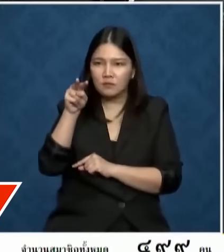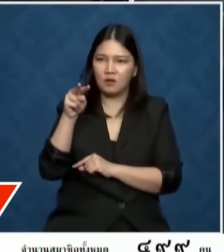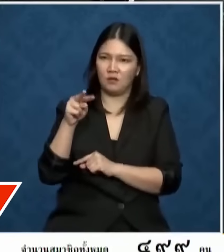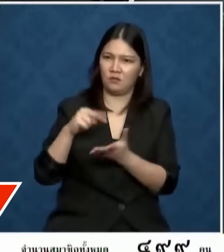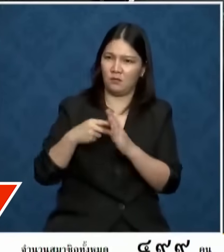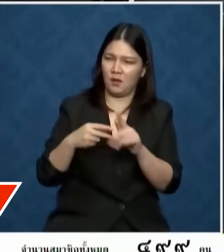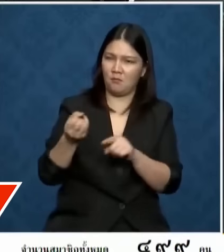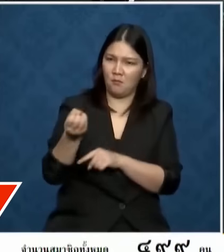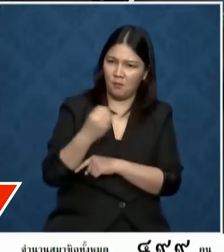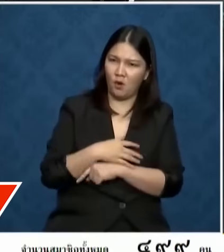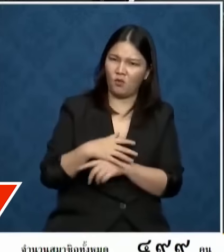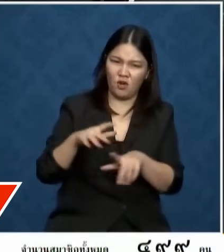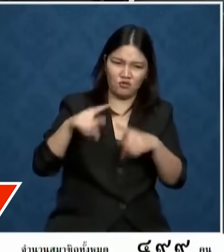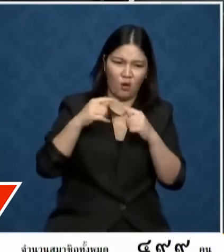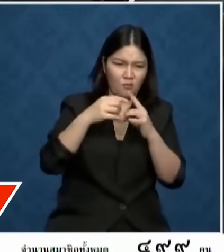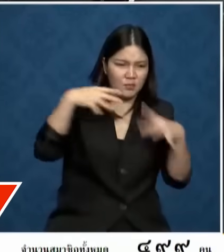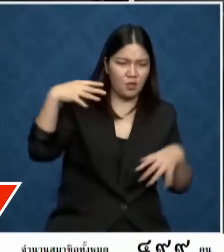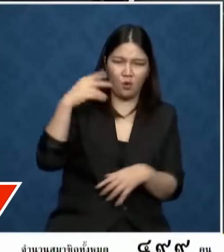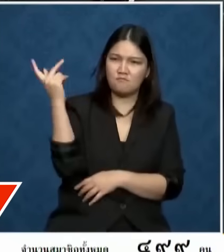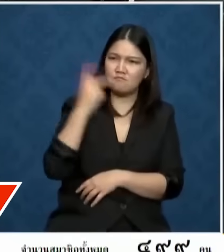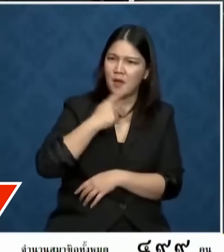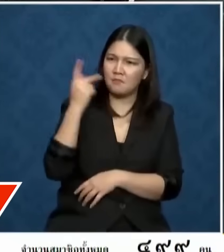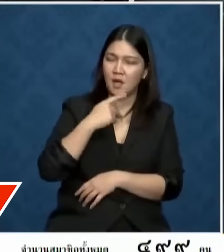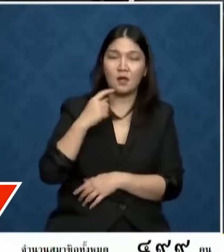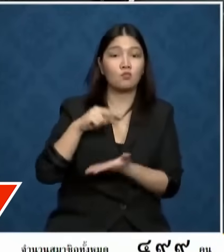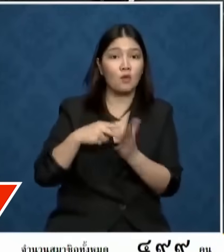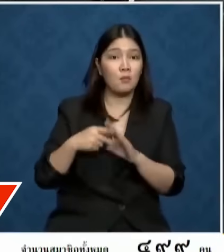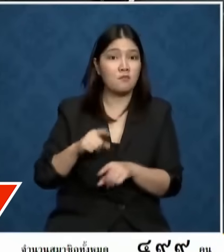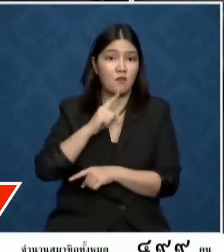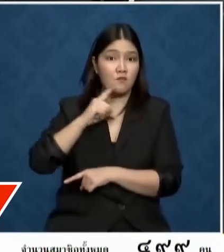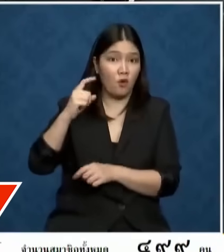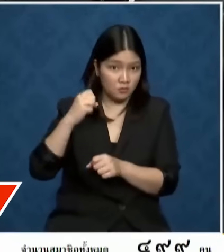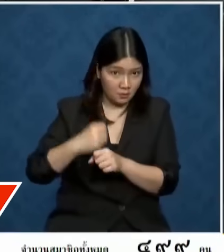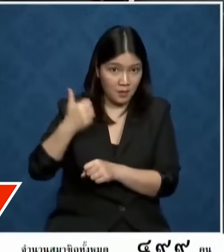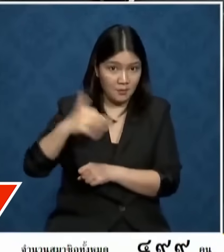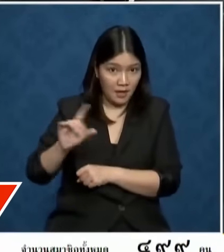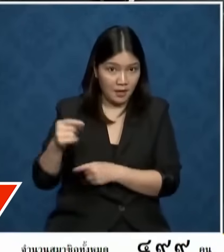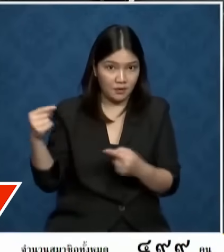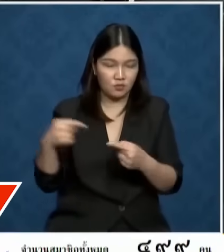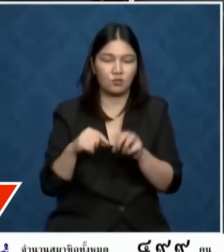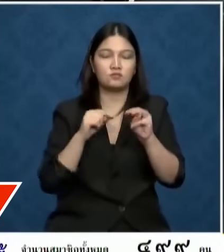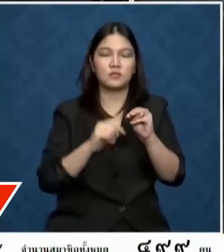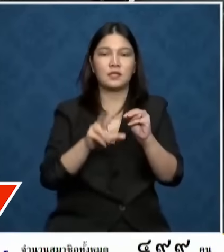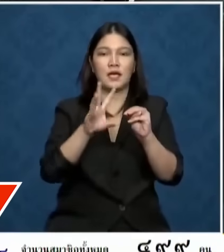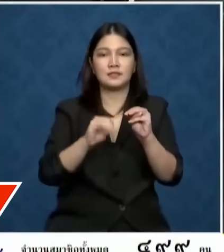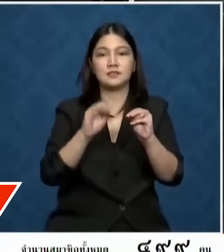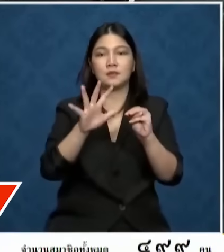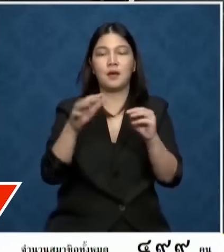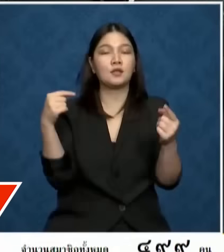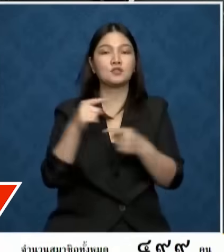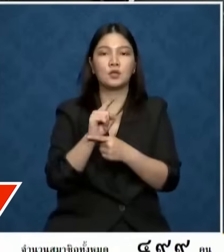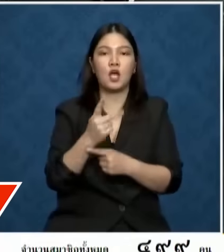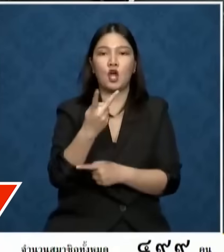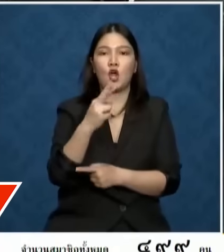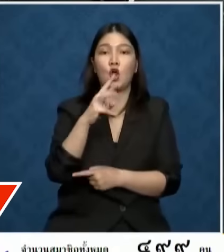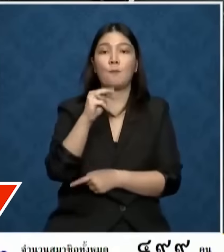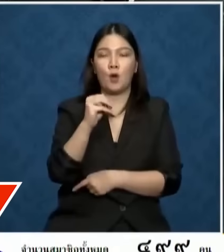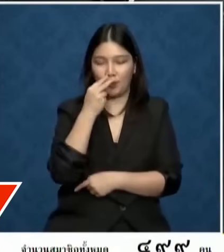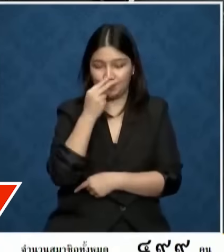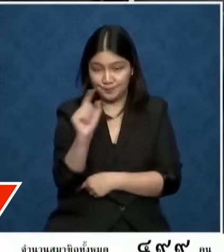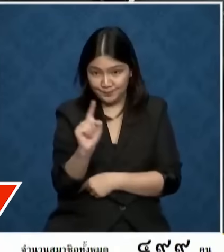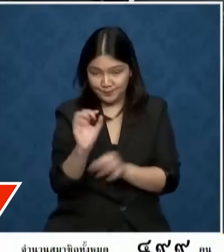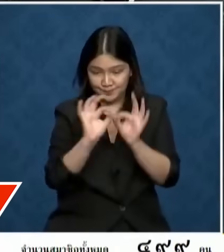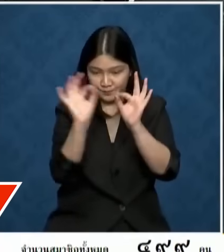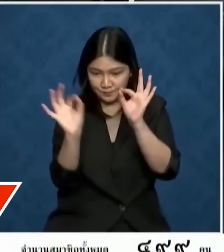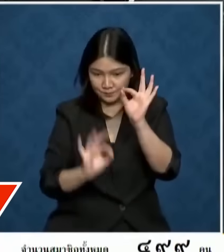องค์กรเหล่านี้ได้หรือไม่ยกตัวอย่างอีกกรณีในมาตรา 45ครับท่านประธานครับในร่างของครมเองนะครับก็ได้